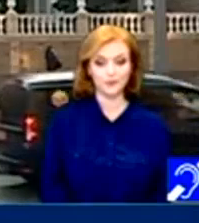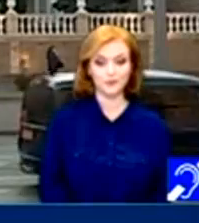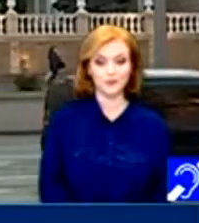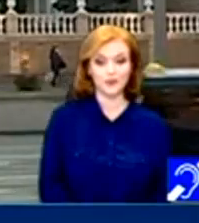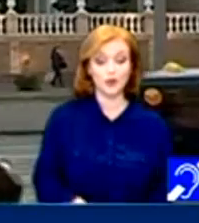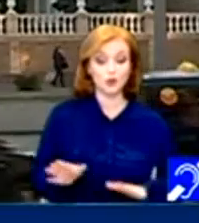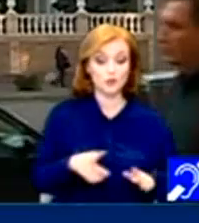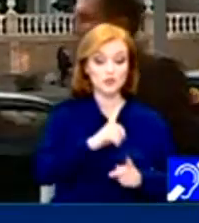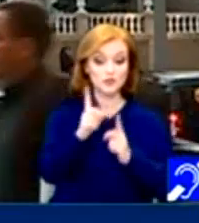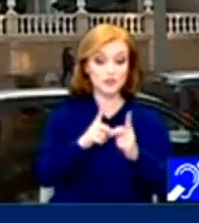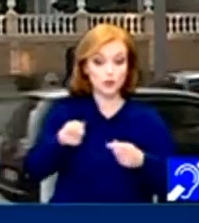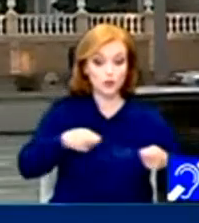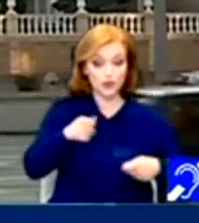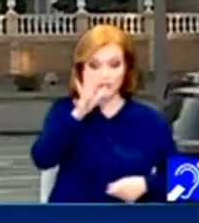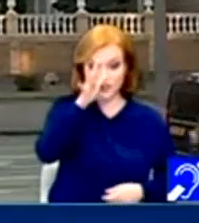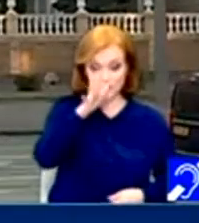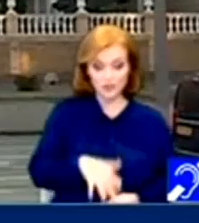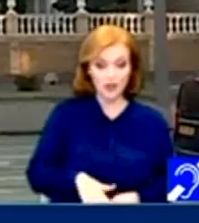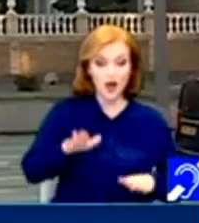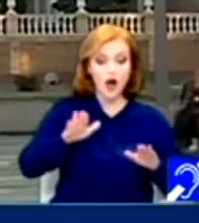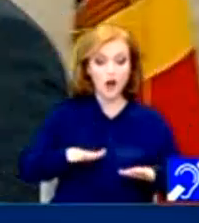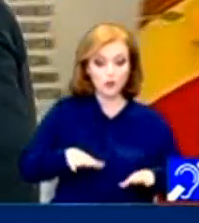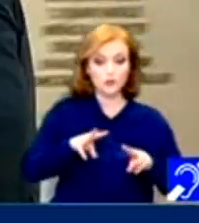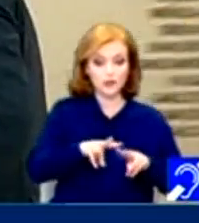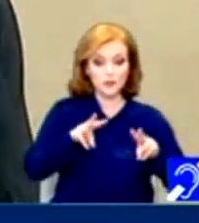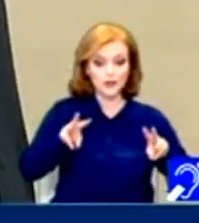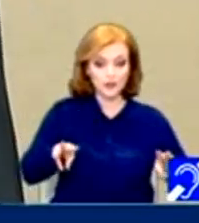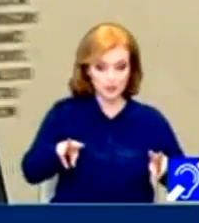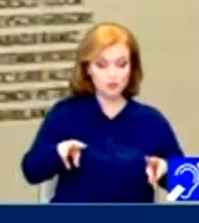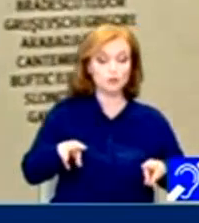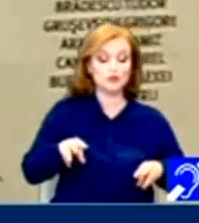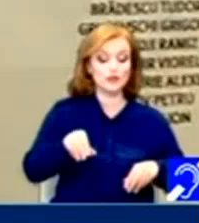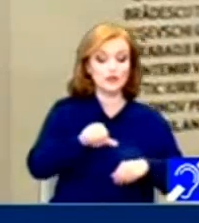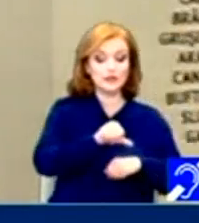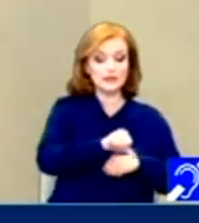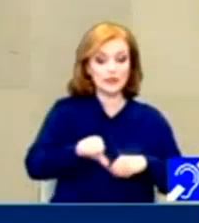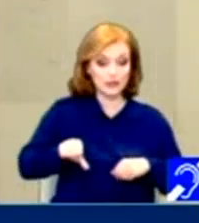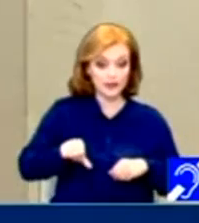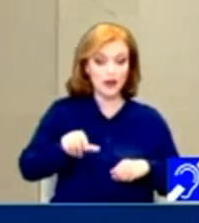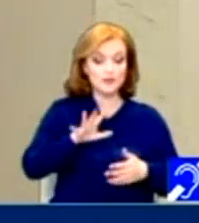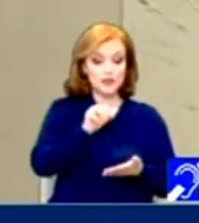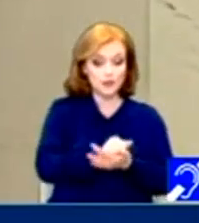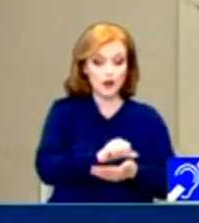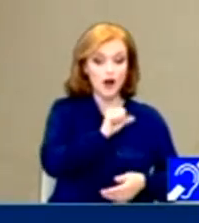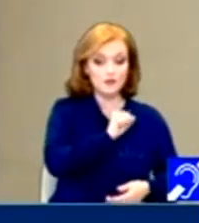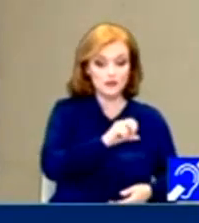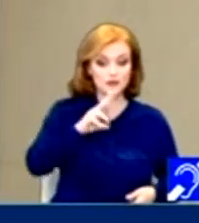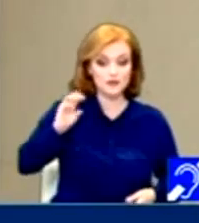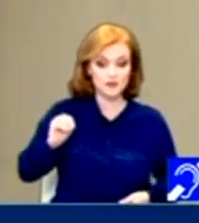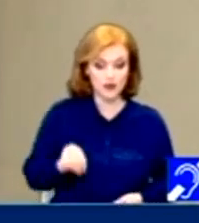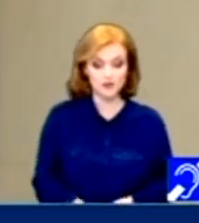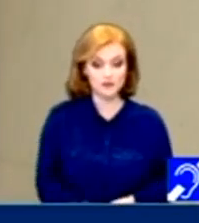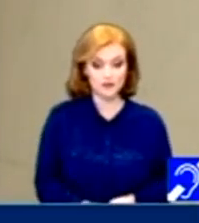După ce s-a schimbat guvernul de la Chișinău, iar funcția de ministru de interne a fost preluată de Andrei Năstase, șefii inspectoratelor de poliție